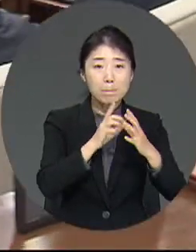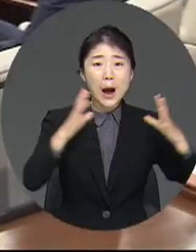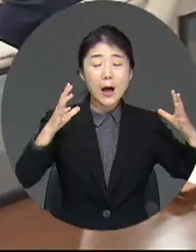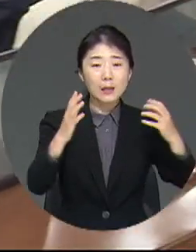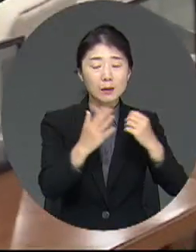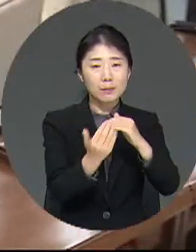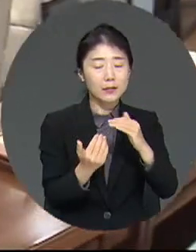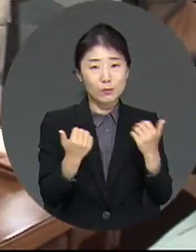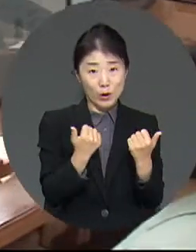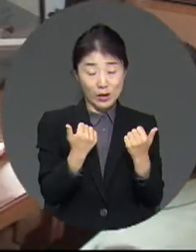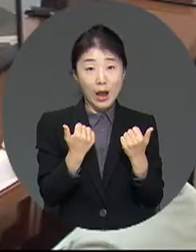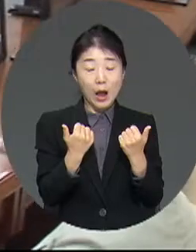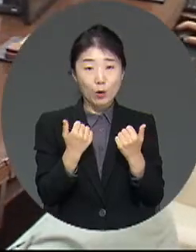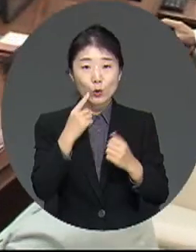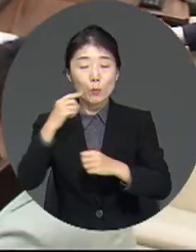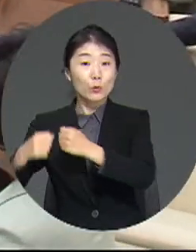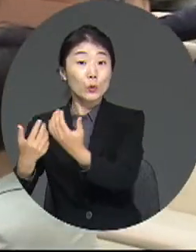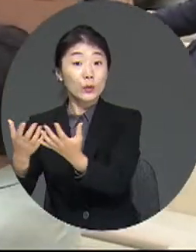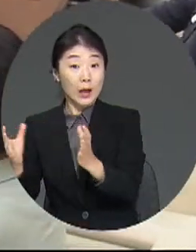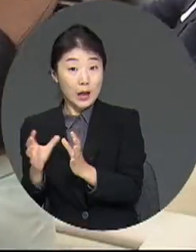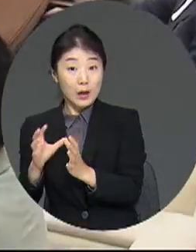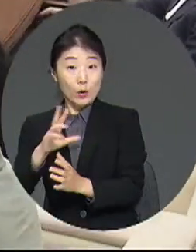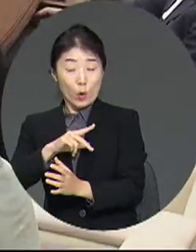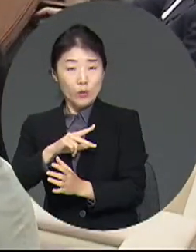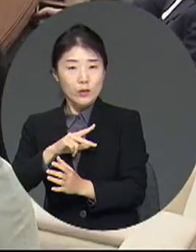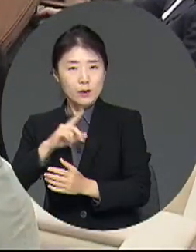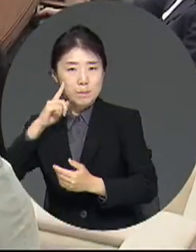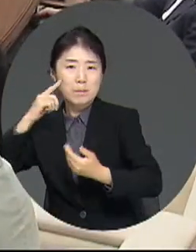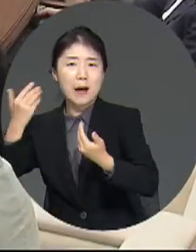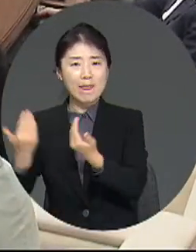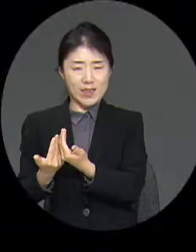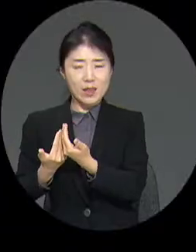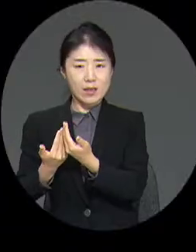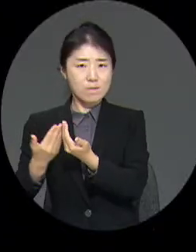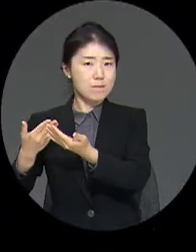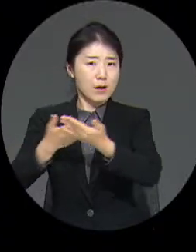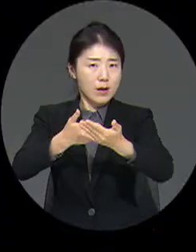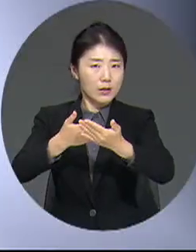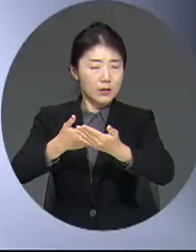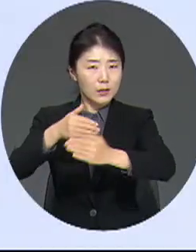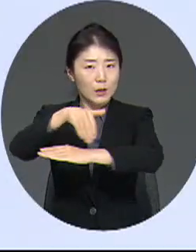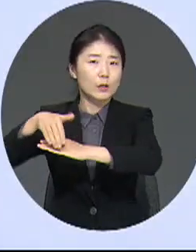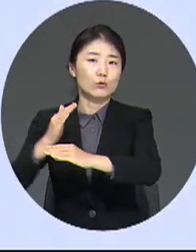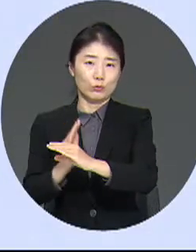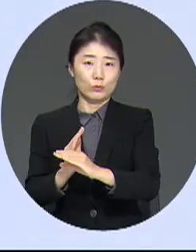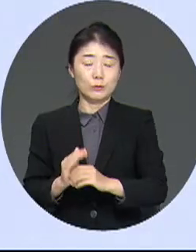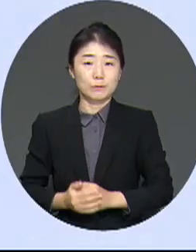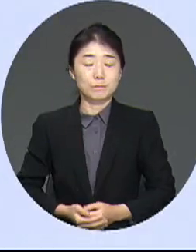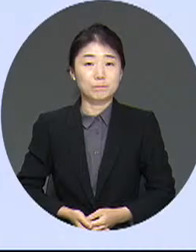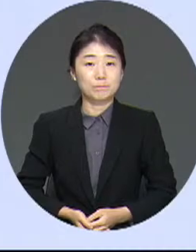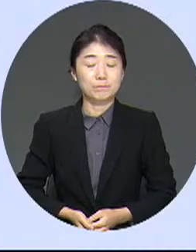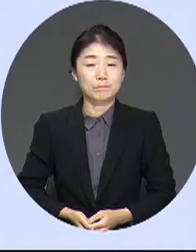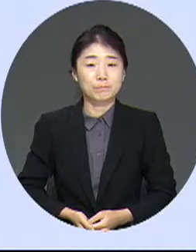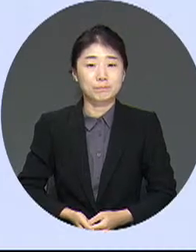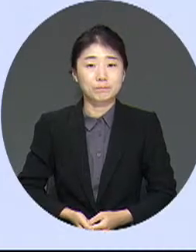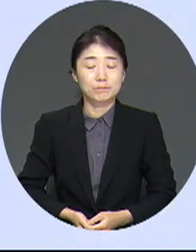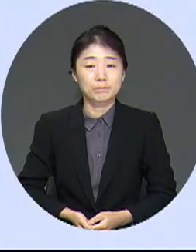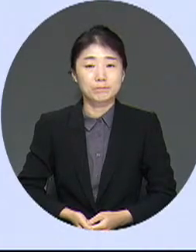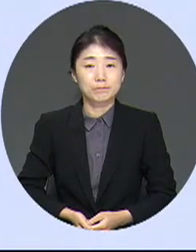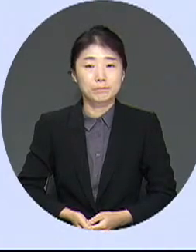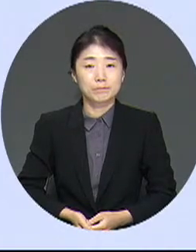더불어민주당 창원시 의원들은 반대토론을 준비하고 있습니다 MBC 뉴스